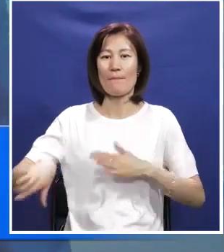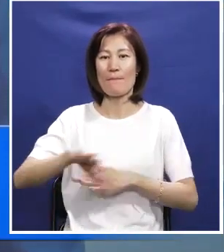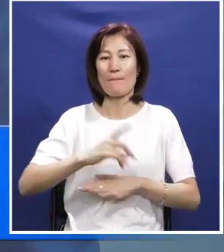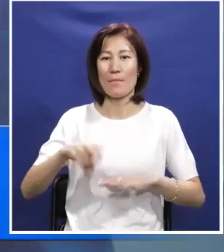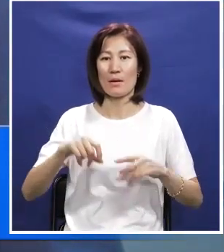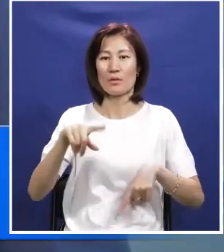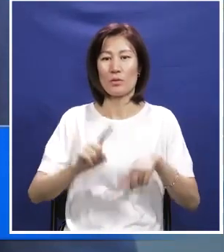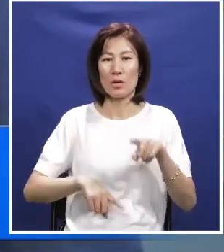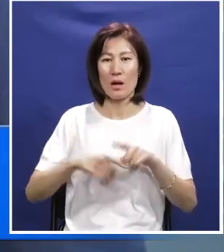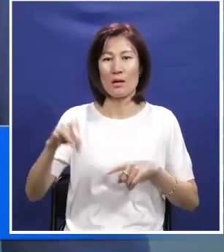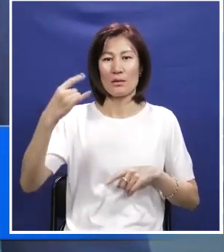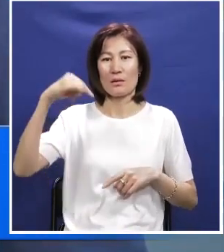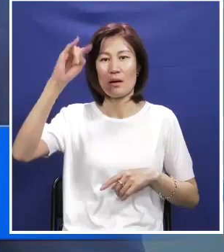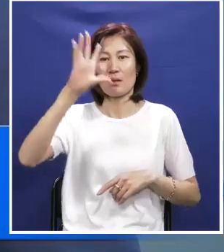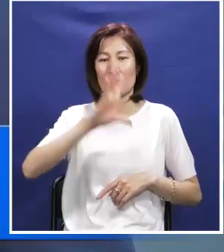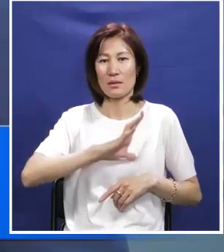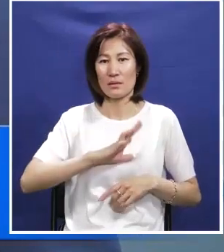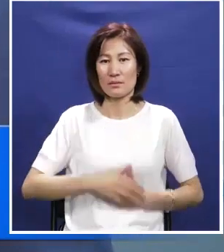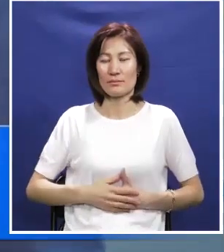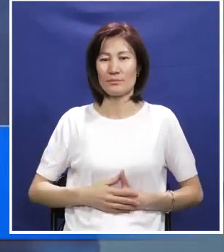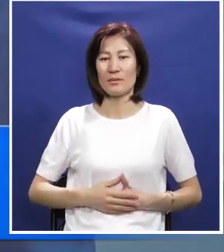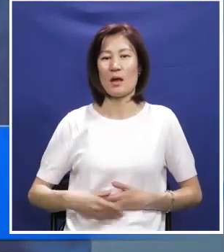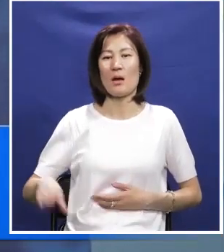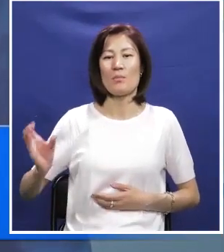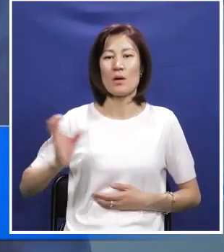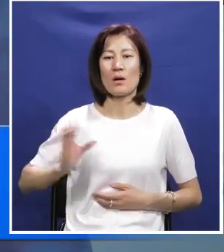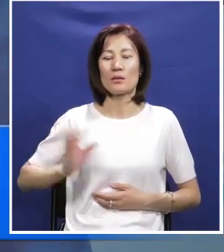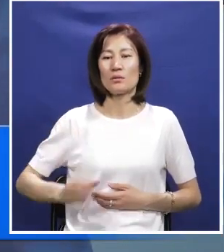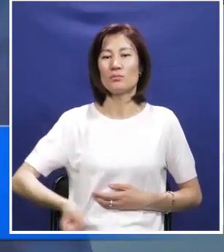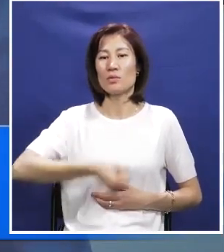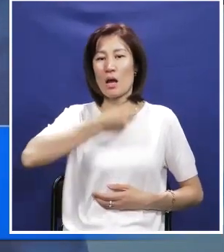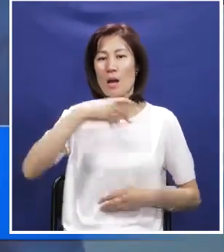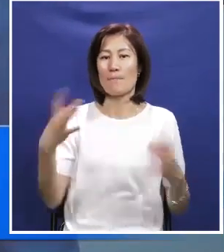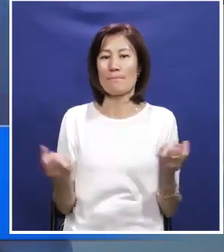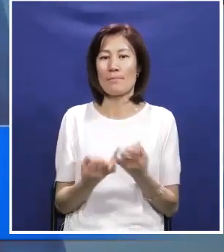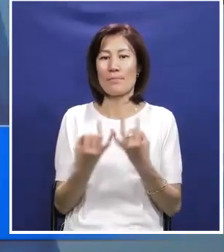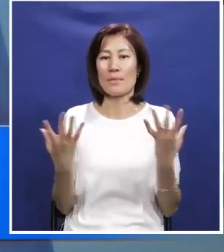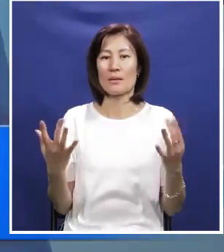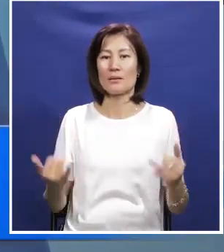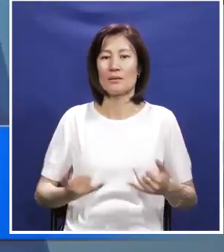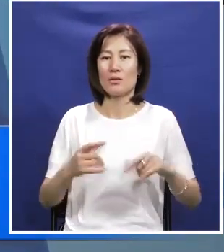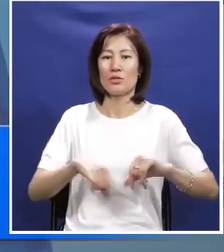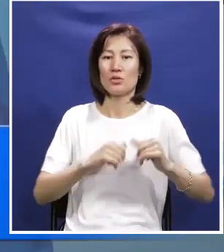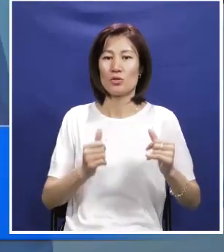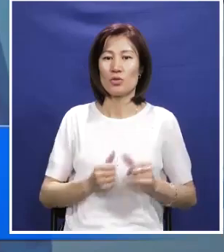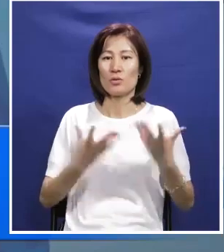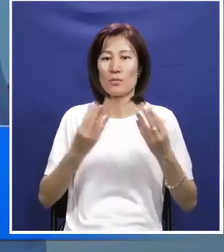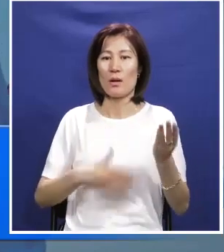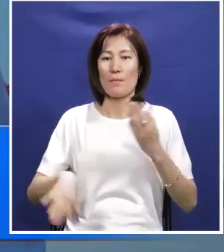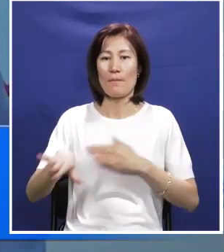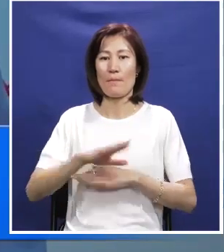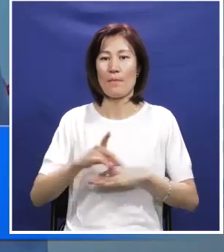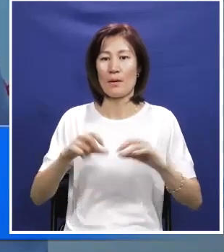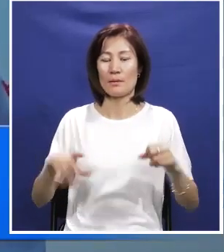барлық отандастарымызды осы ең біздің байлығымыз үлкен қасиетті мерекемізбен шын жүректен құттықтай отырып,